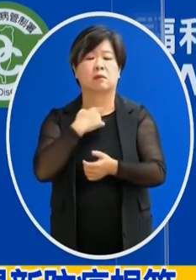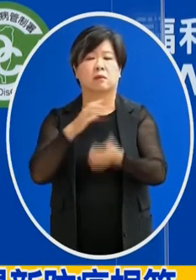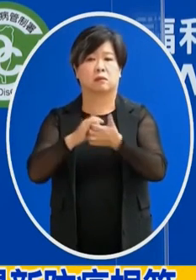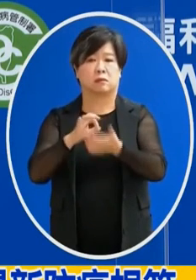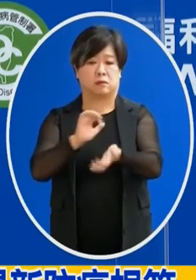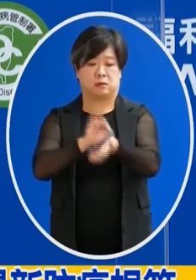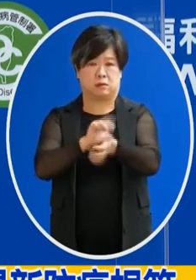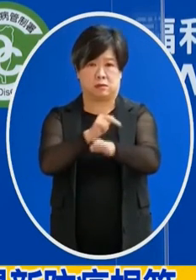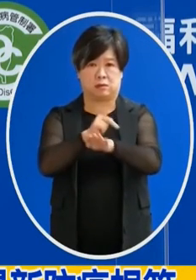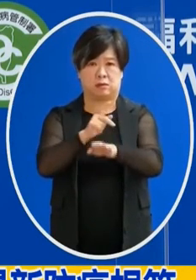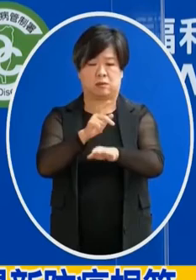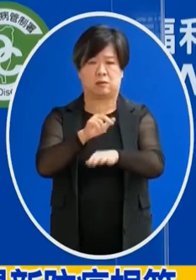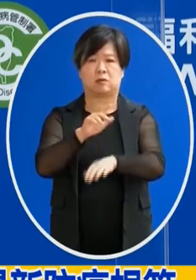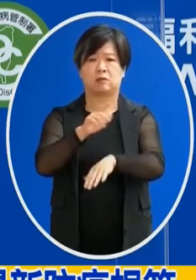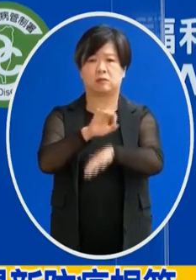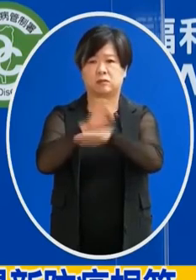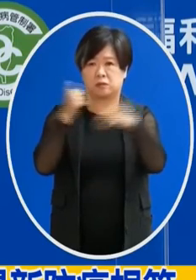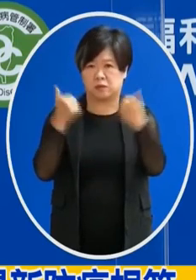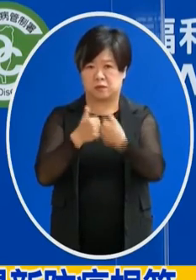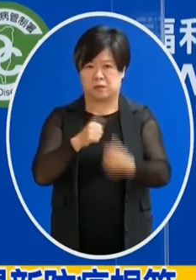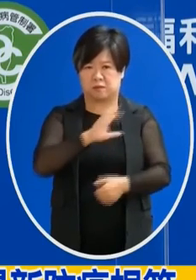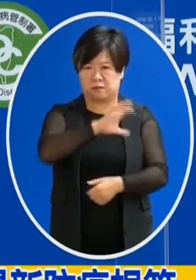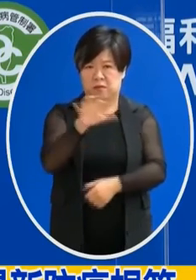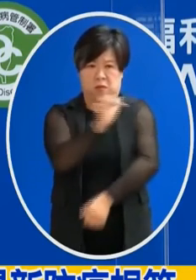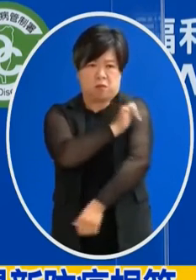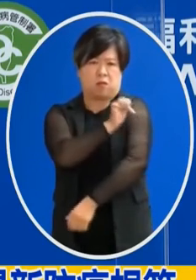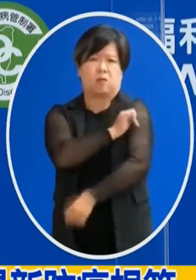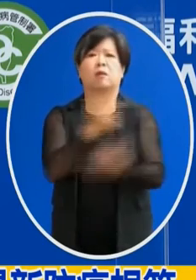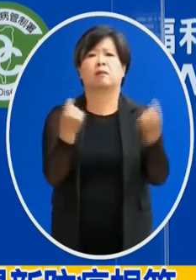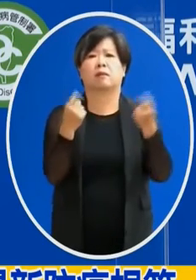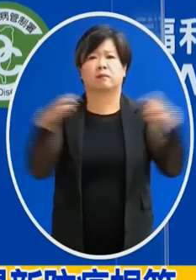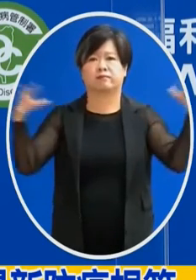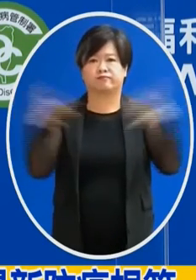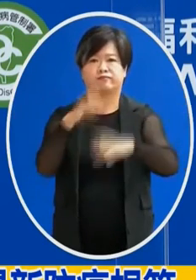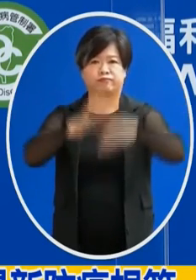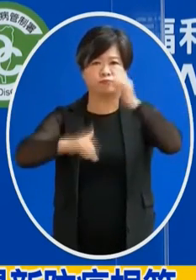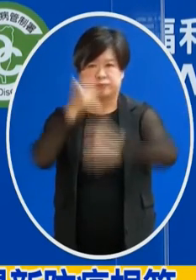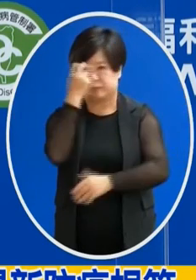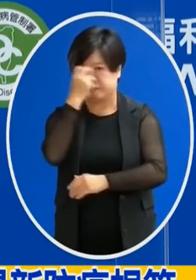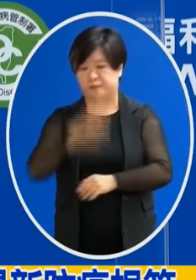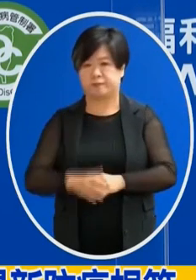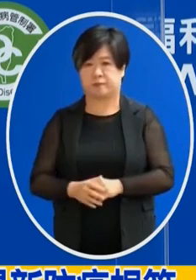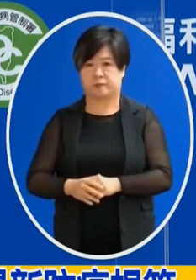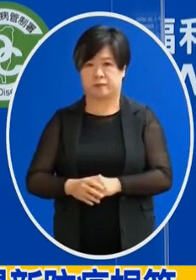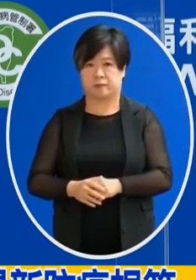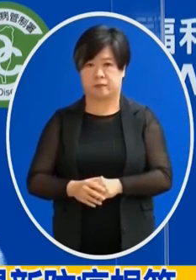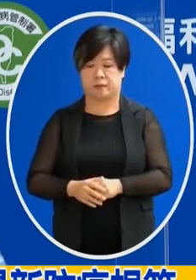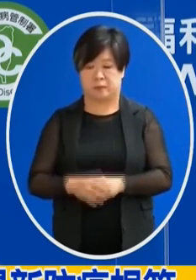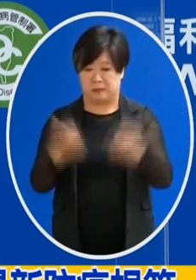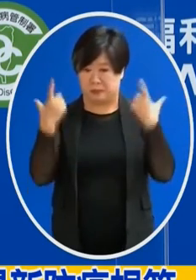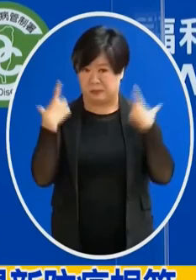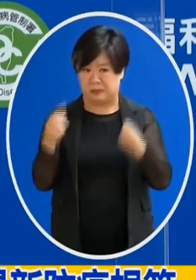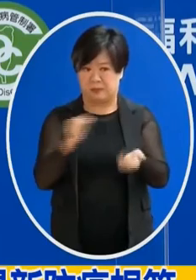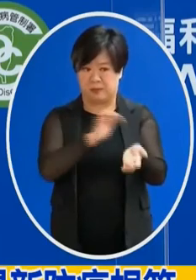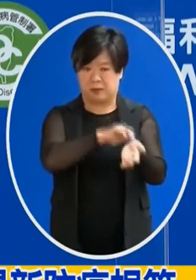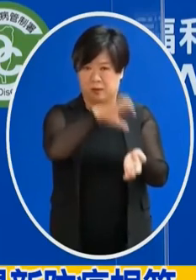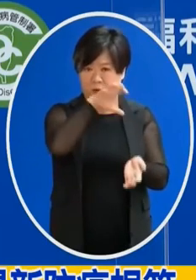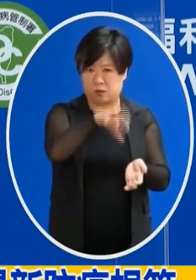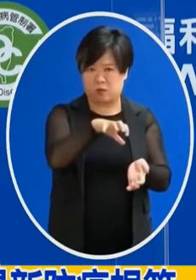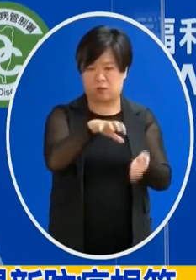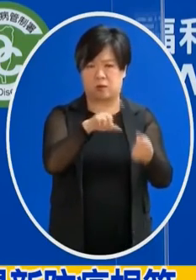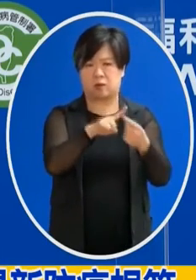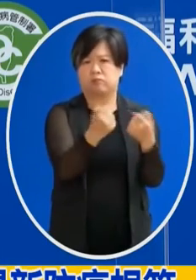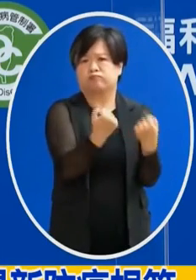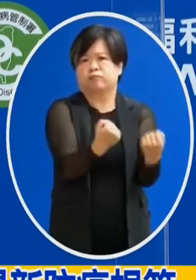理师工会等等来协助采检。那这样子可以让保全医疗院所的医师人力的量